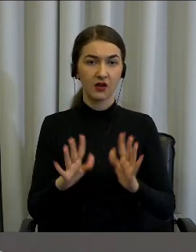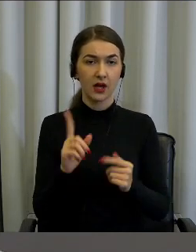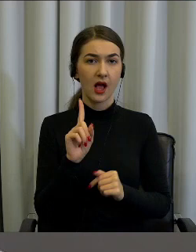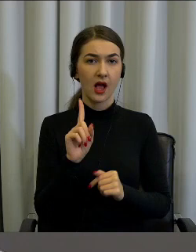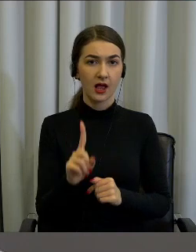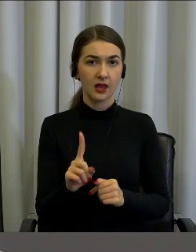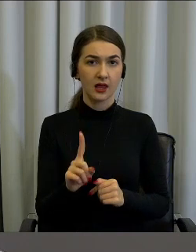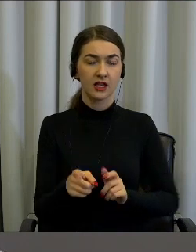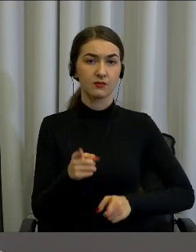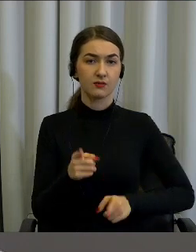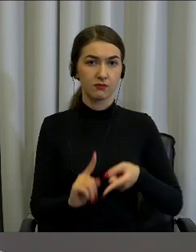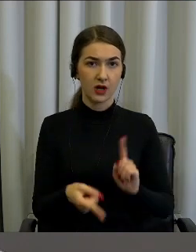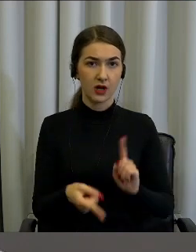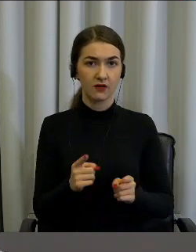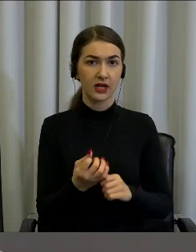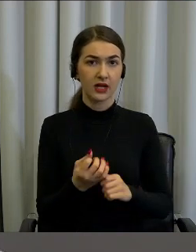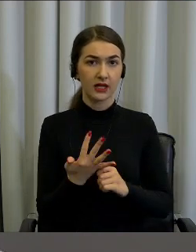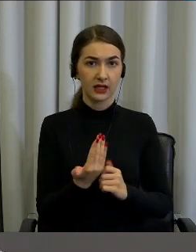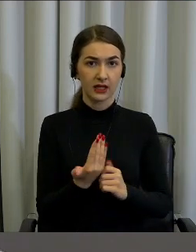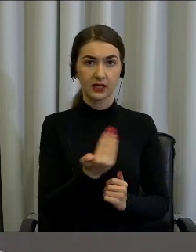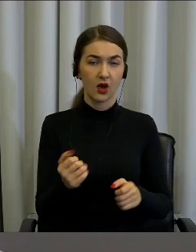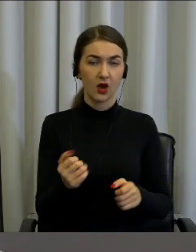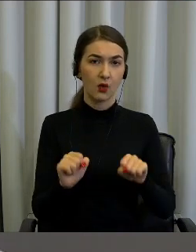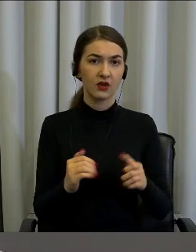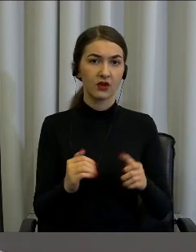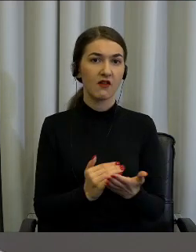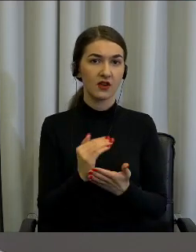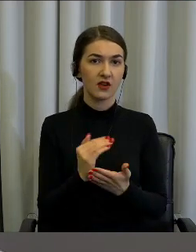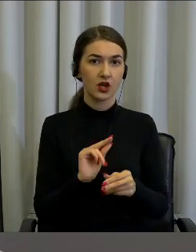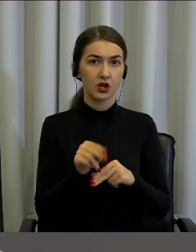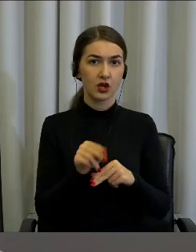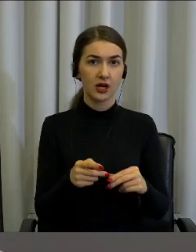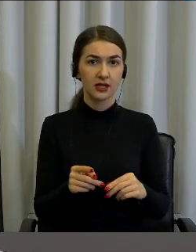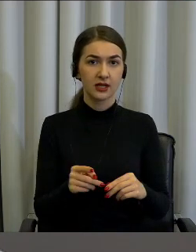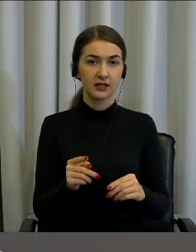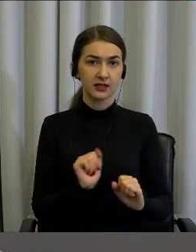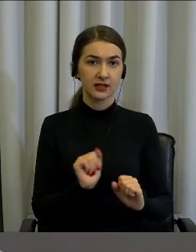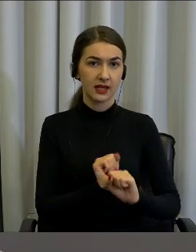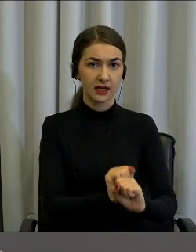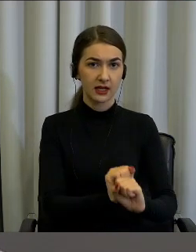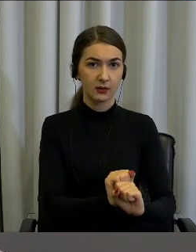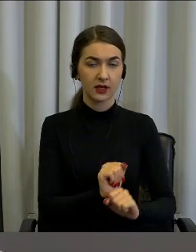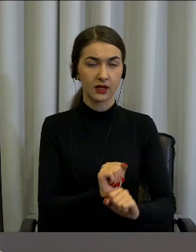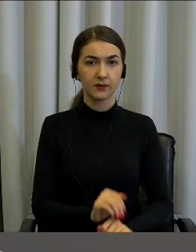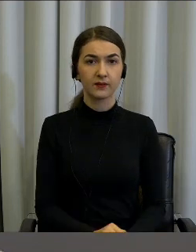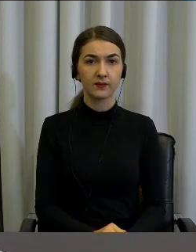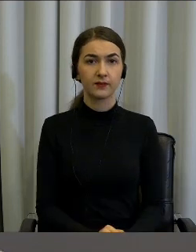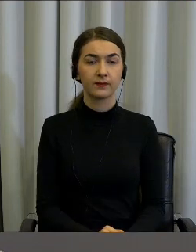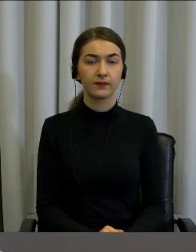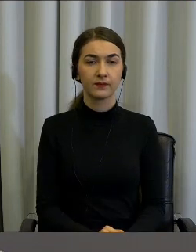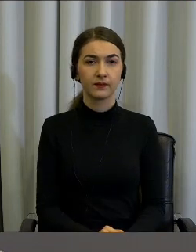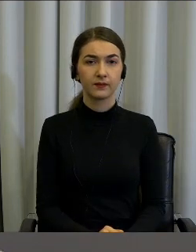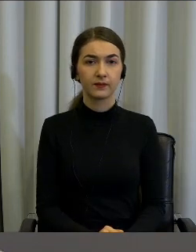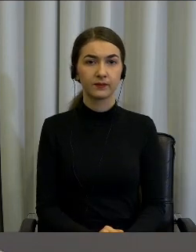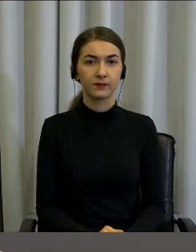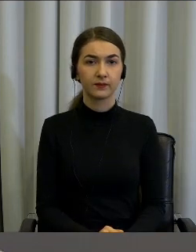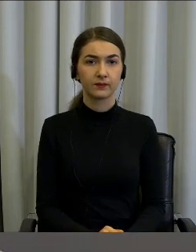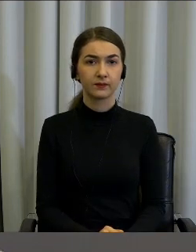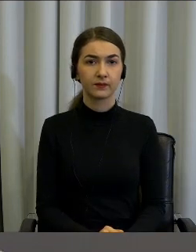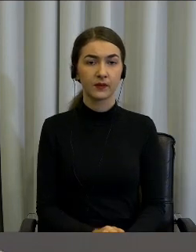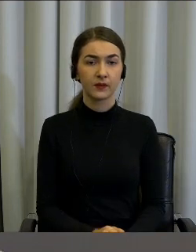справжня кількість їх ймовірно вища через затримки з з верифікацією